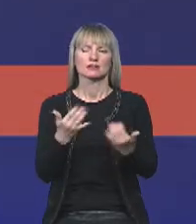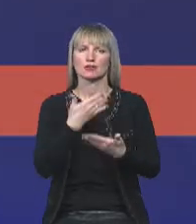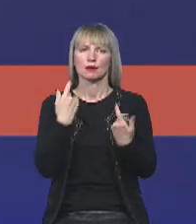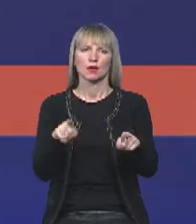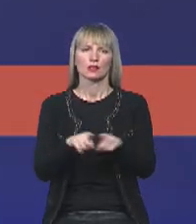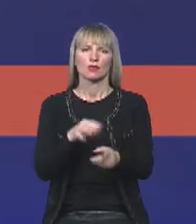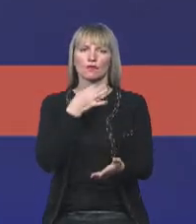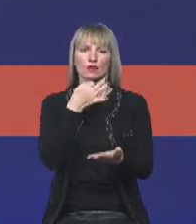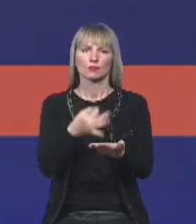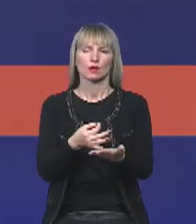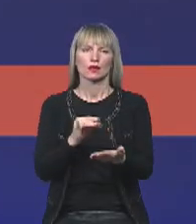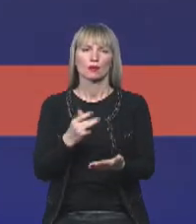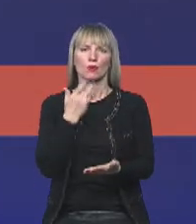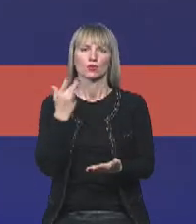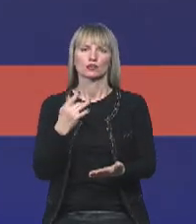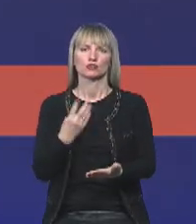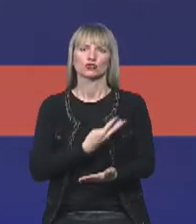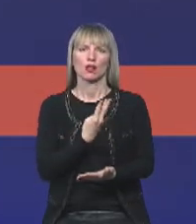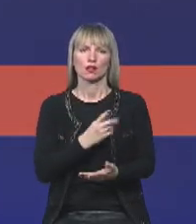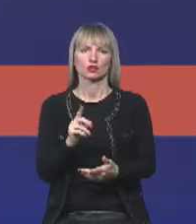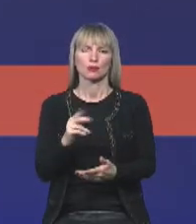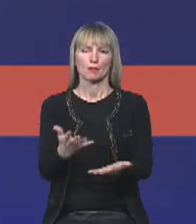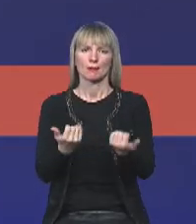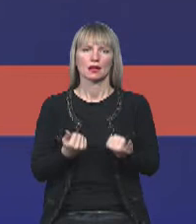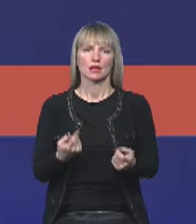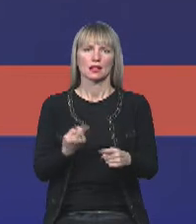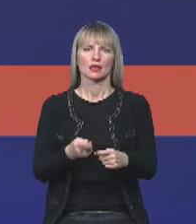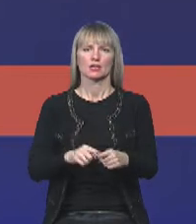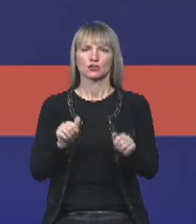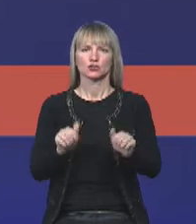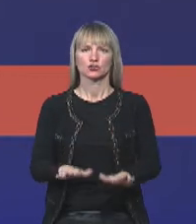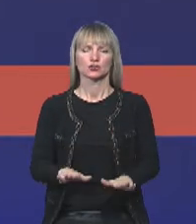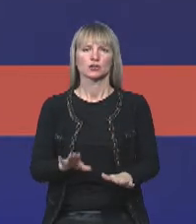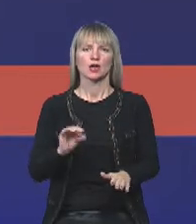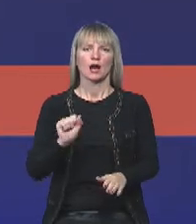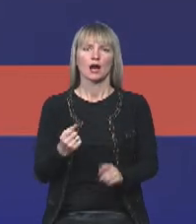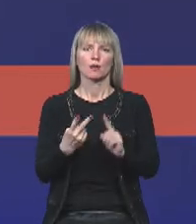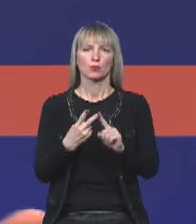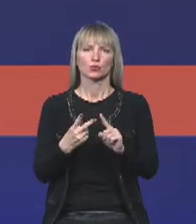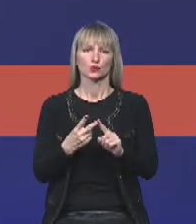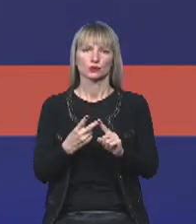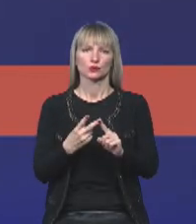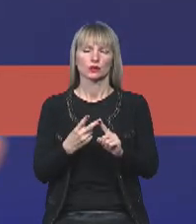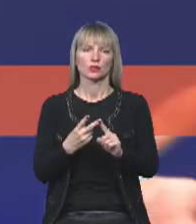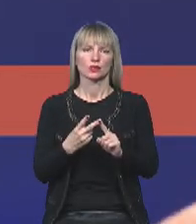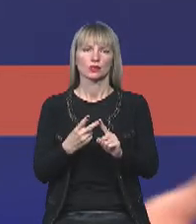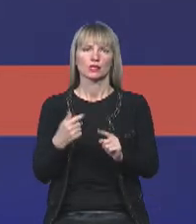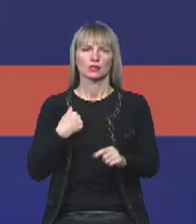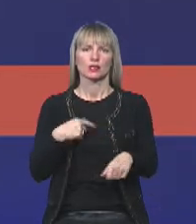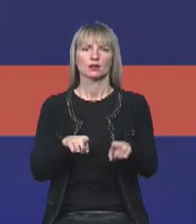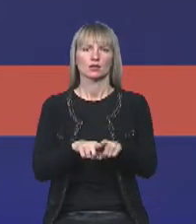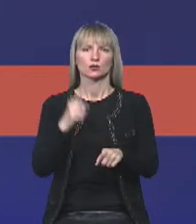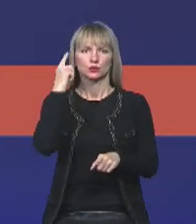і моральної, і політичної волі для того, щоб прийняти таке рішення. А по-друге, ну, це от я так